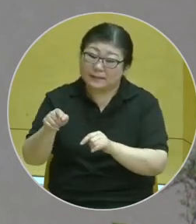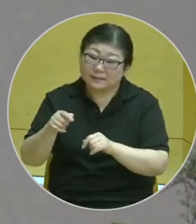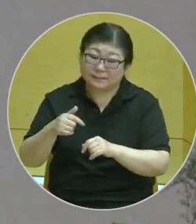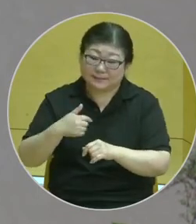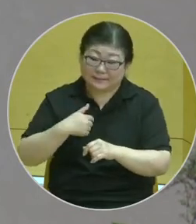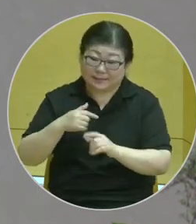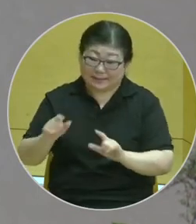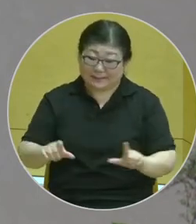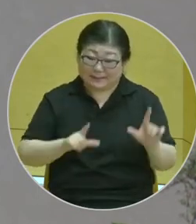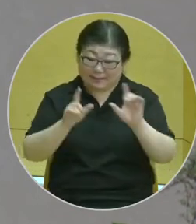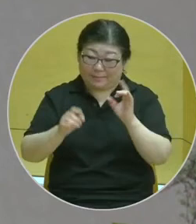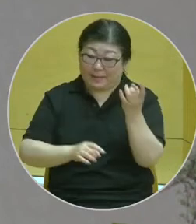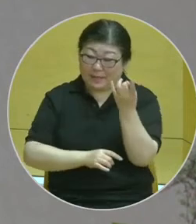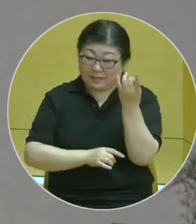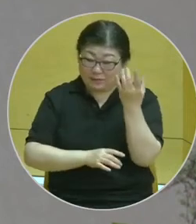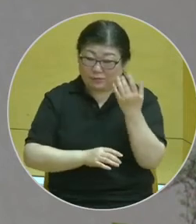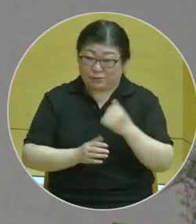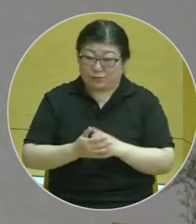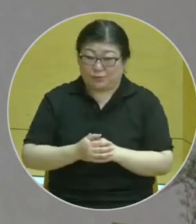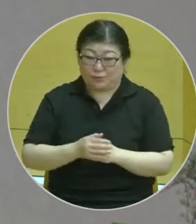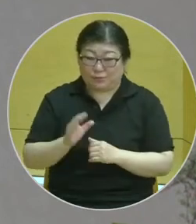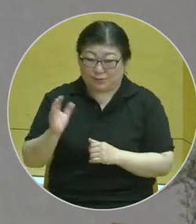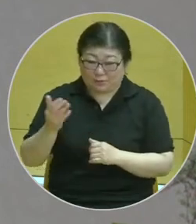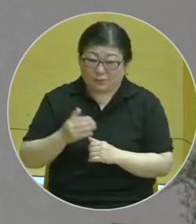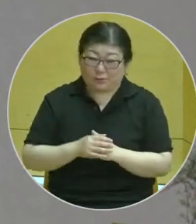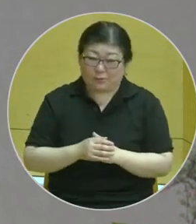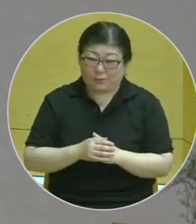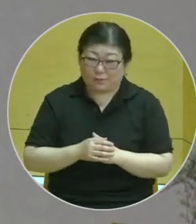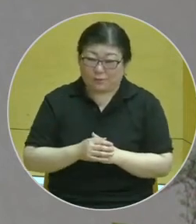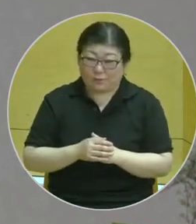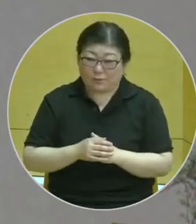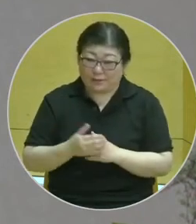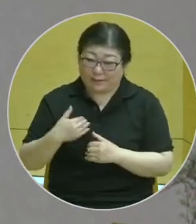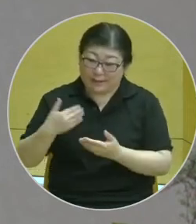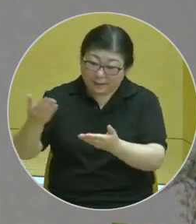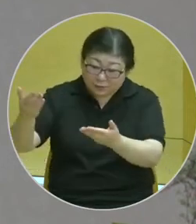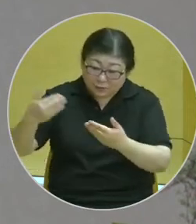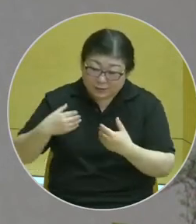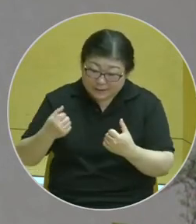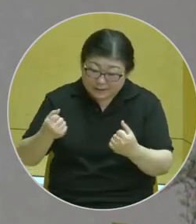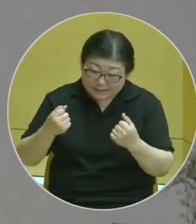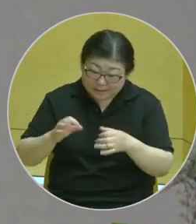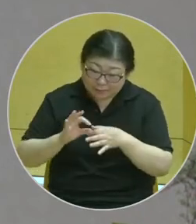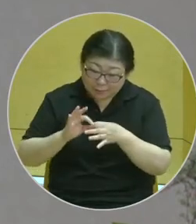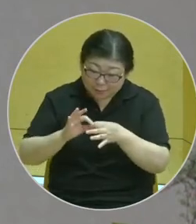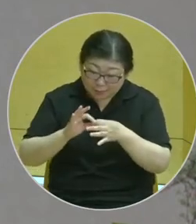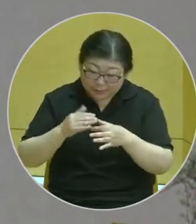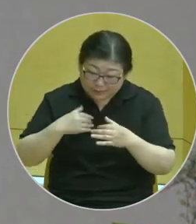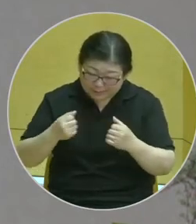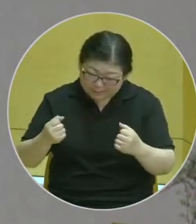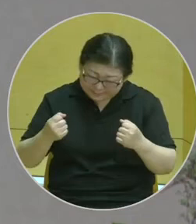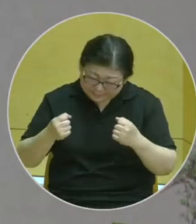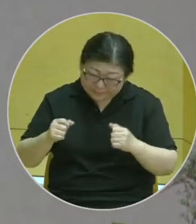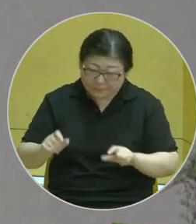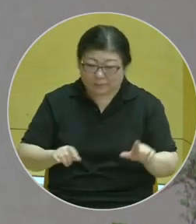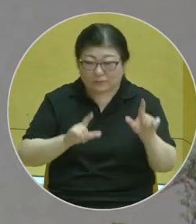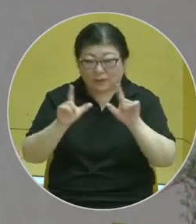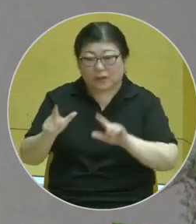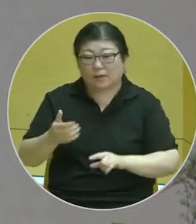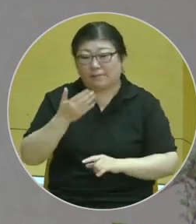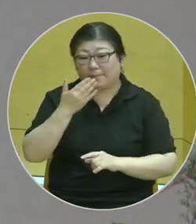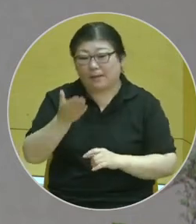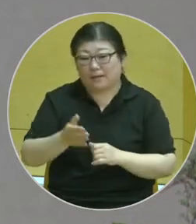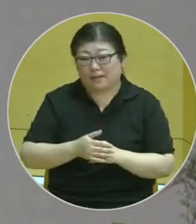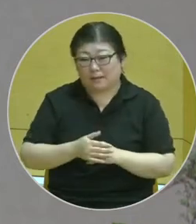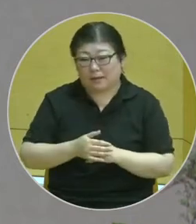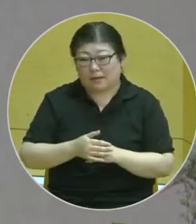인생이 기준이 되는 거다 주님께서 내게 주시는 힘을 통해서 내가 오늘도 힘을 내어서 살아 가는구나